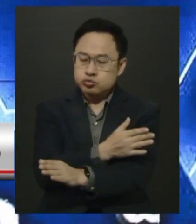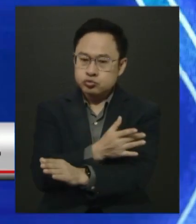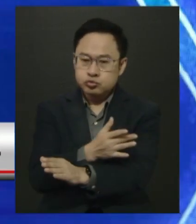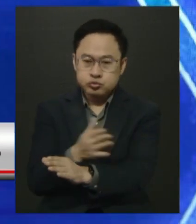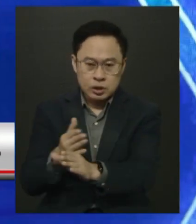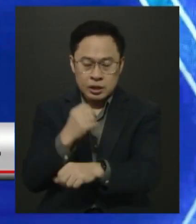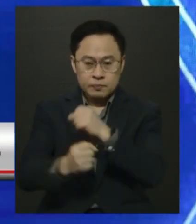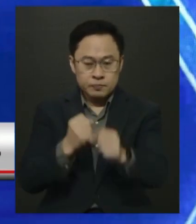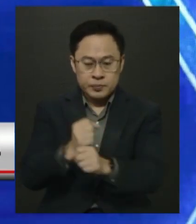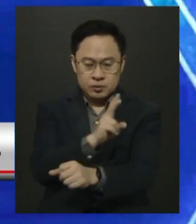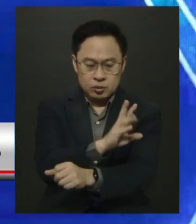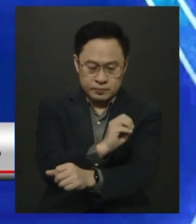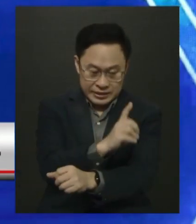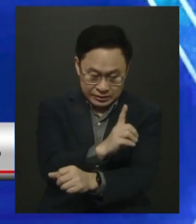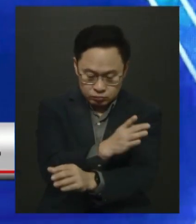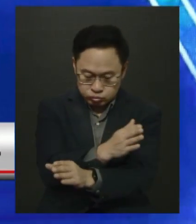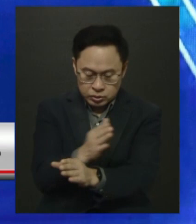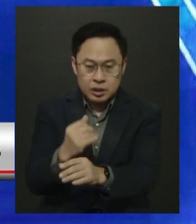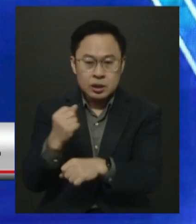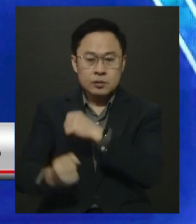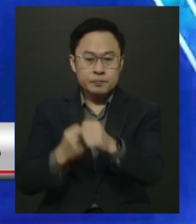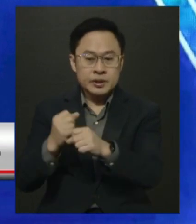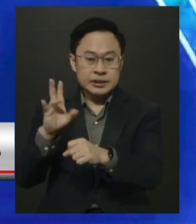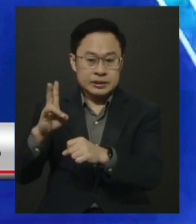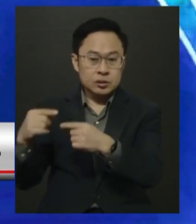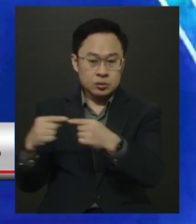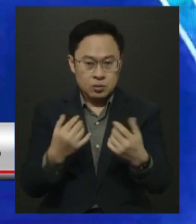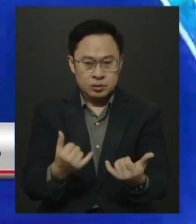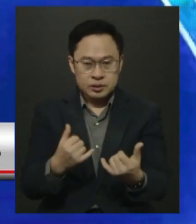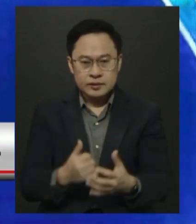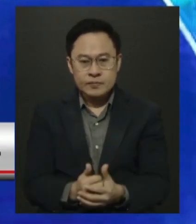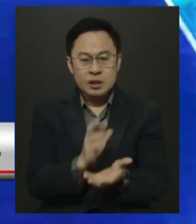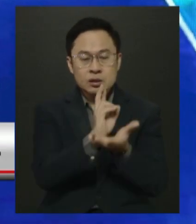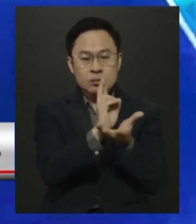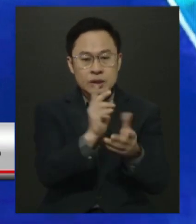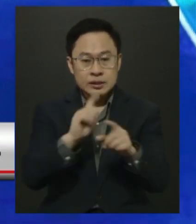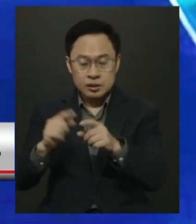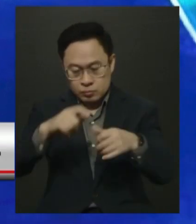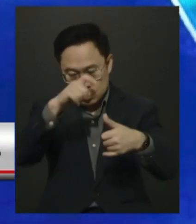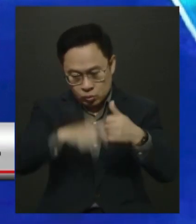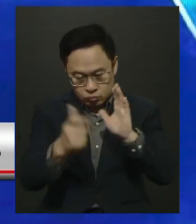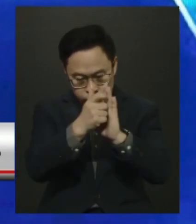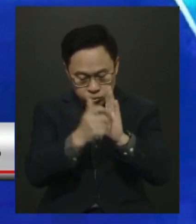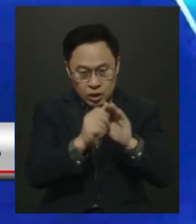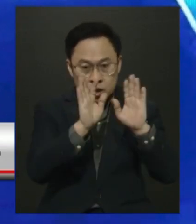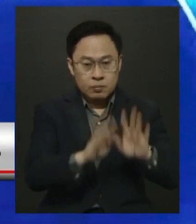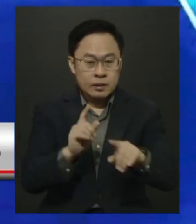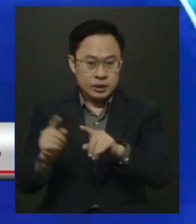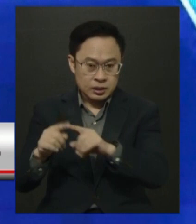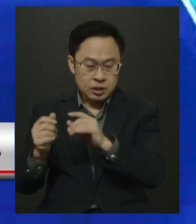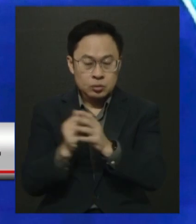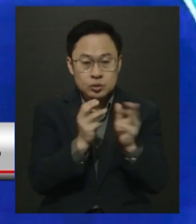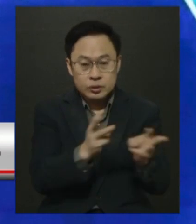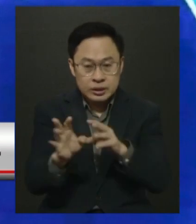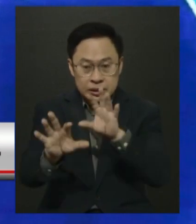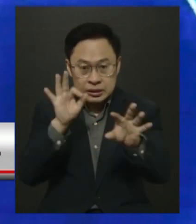ต่อเนื่องแล้วก็ปีนี้ครับเป็นปีที่7ติดต่อกันซึ่งแต่ละรางวัลครับก็จะมีหลักเกณฑ์ในการพิจารณาเนี่ยโดยใช้เกณฑ์การคัดเลือก